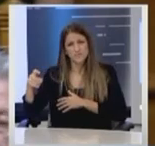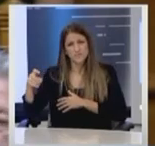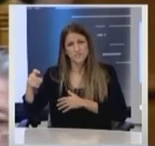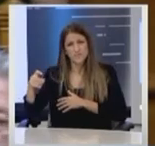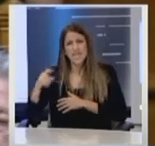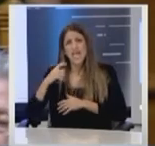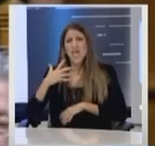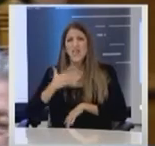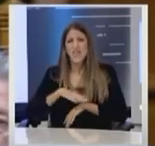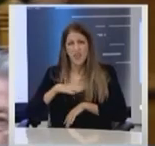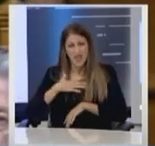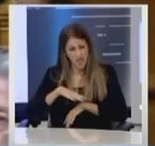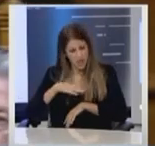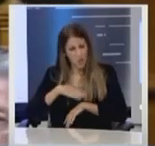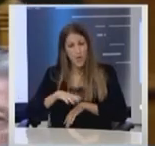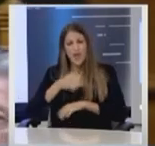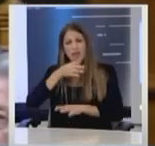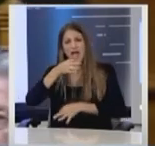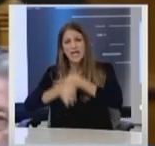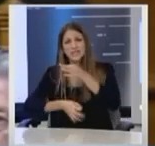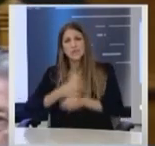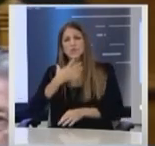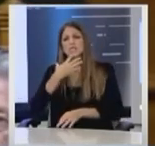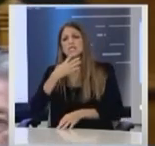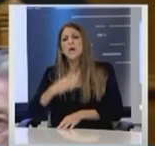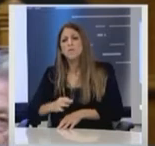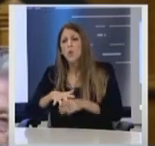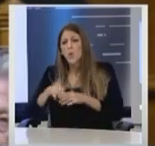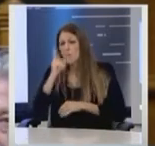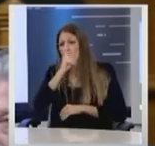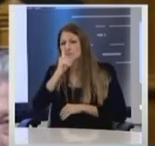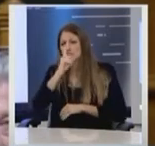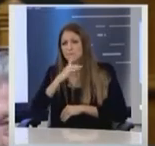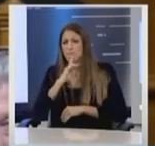Και θέλω να εξηγήσω το λόγο για τον οποίο θεωρώ ότι πρόκειται για περισσή υποκρισία.